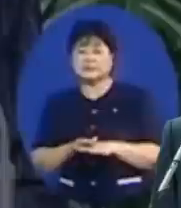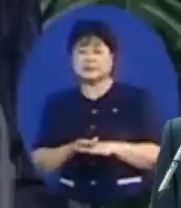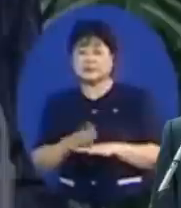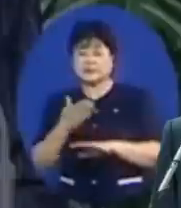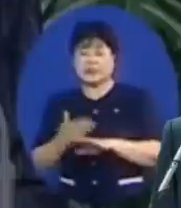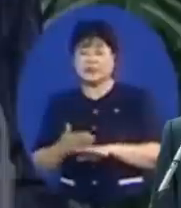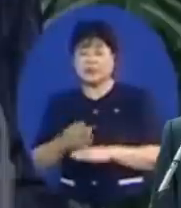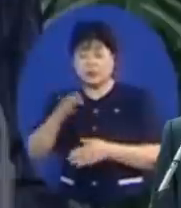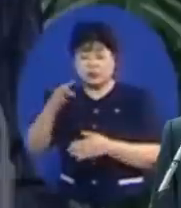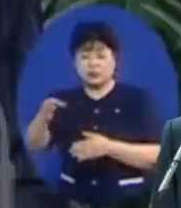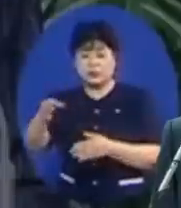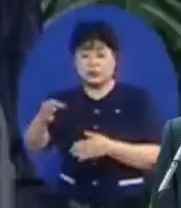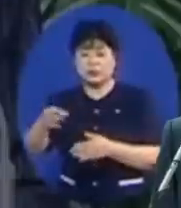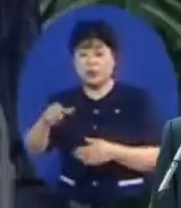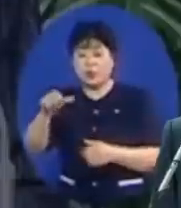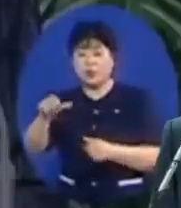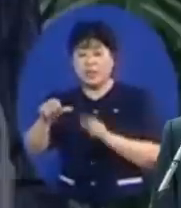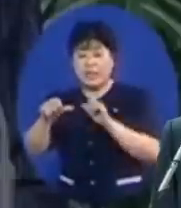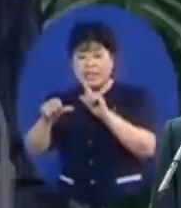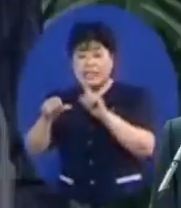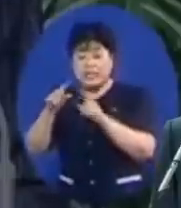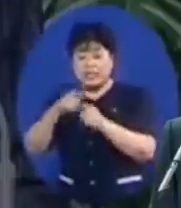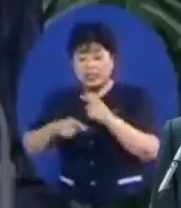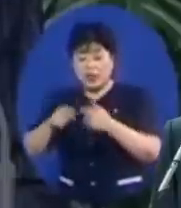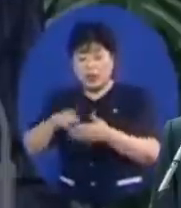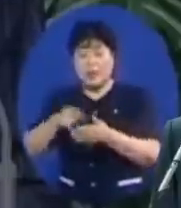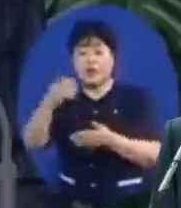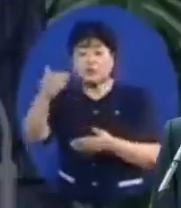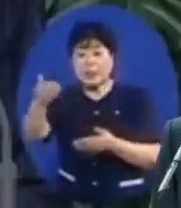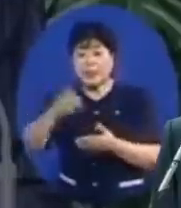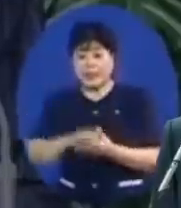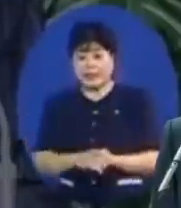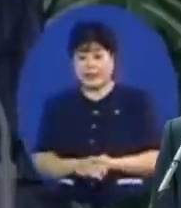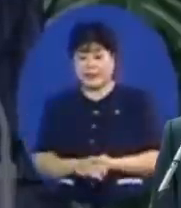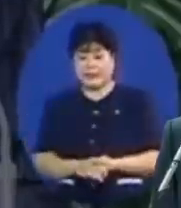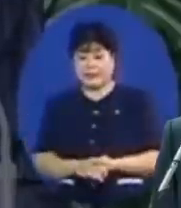상대편의 물질의 5분의 1을 더 배상해야 되는 것입니다. 그래서